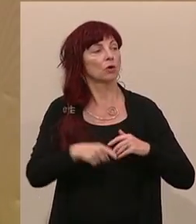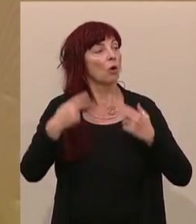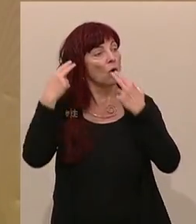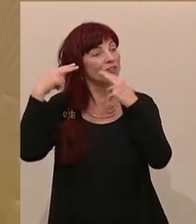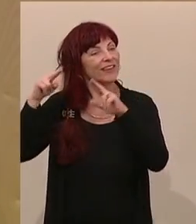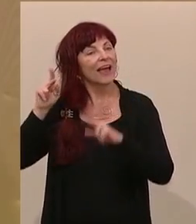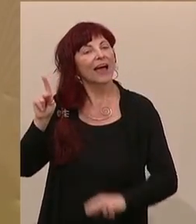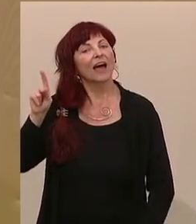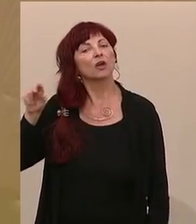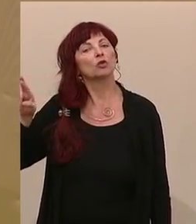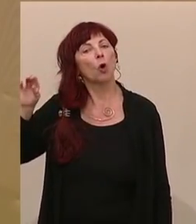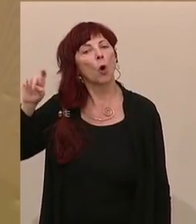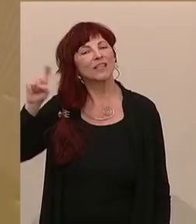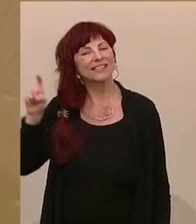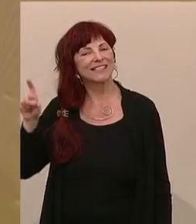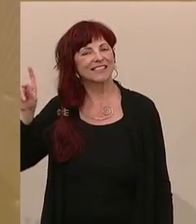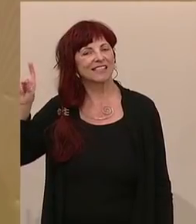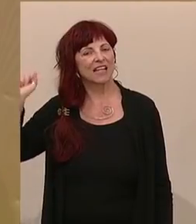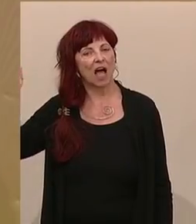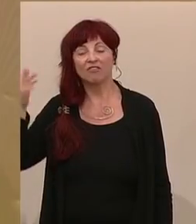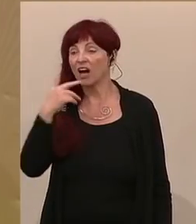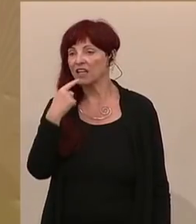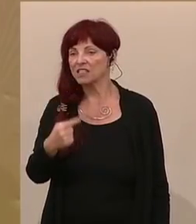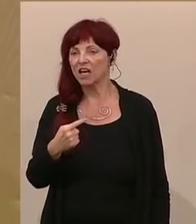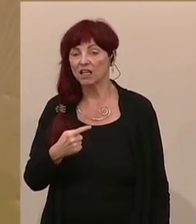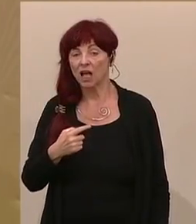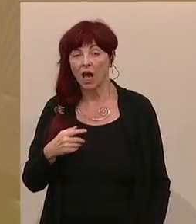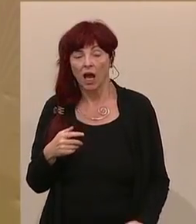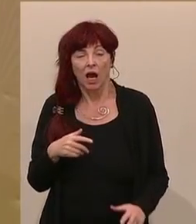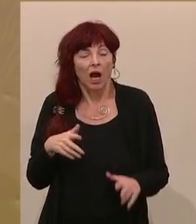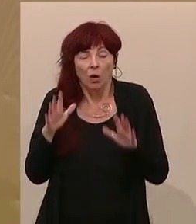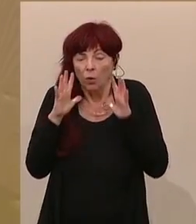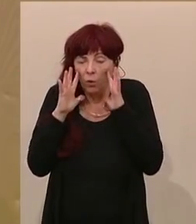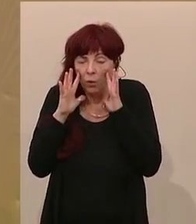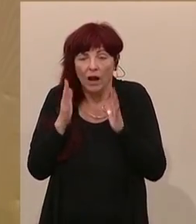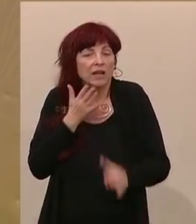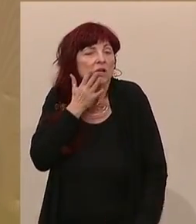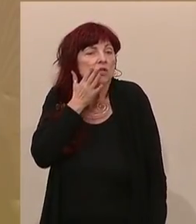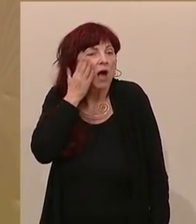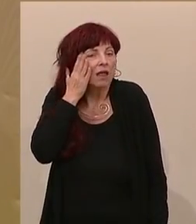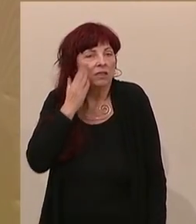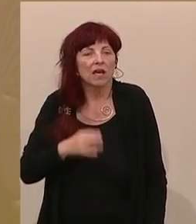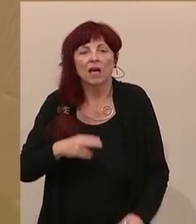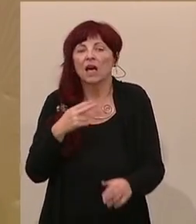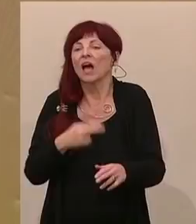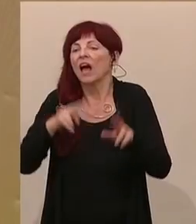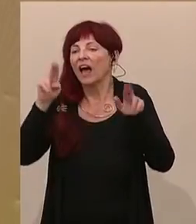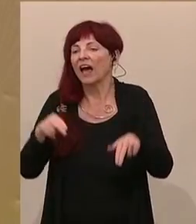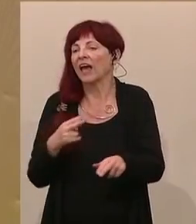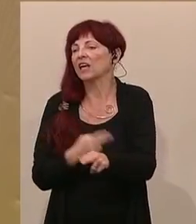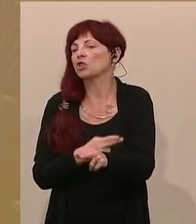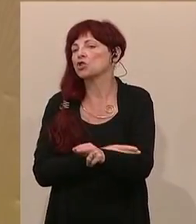getweetet. Interessant. Haarsträubend und eine Schande, Selbstaufgabe des Rechtsstaats,